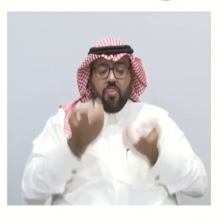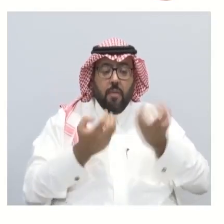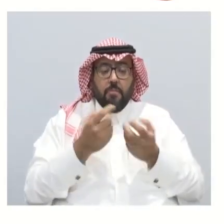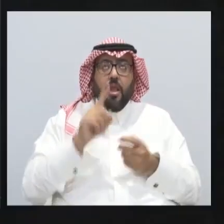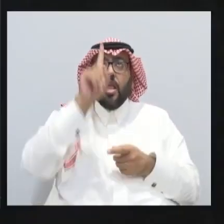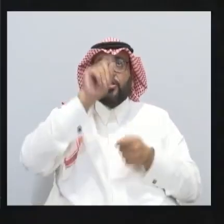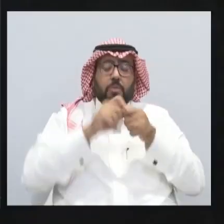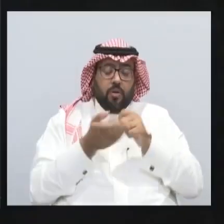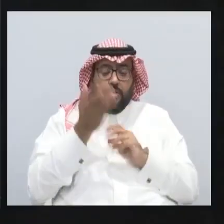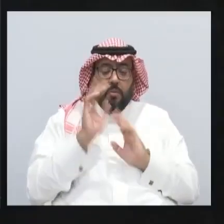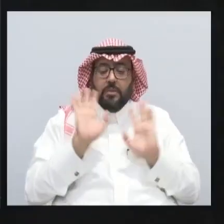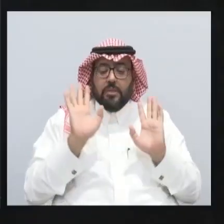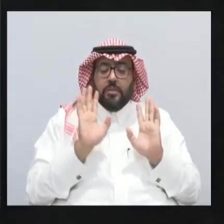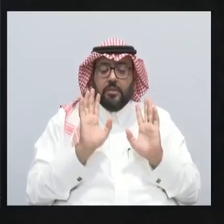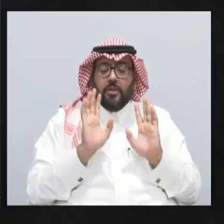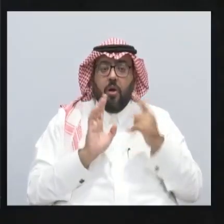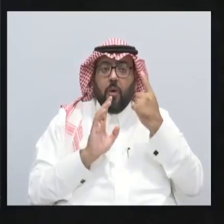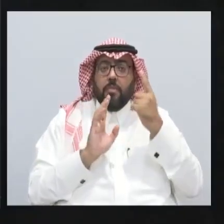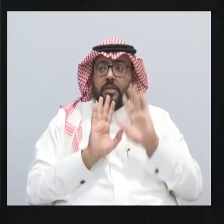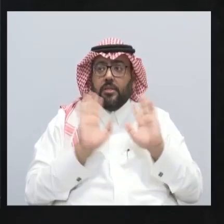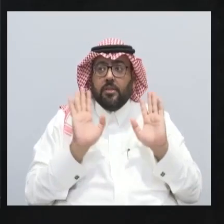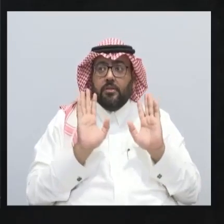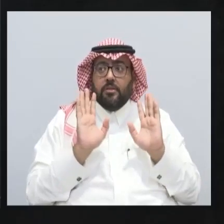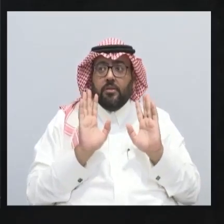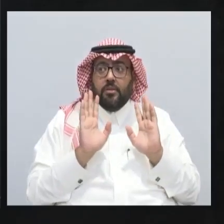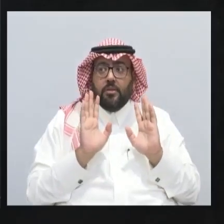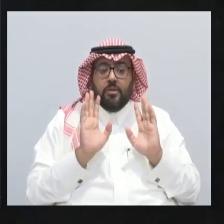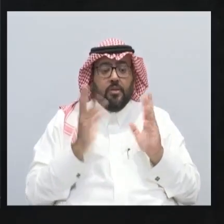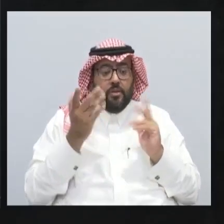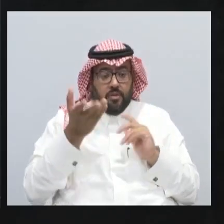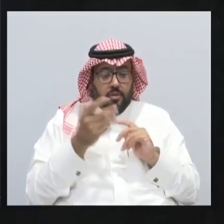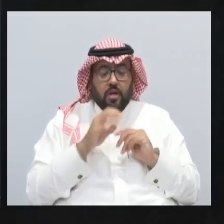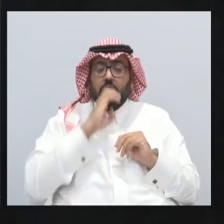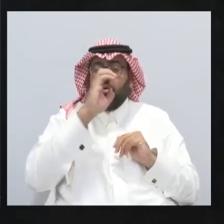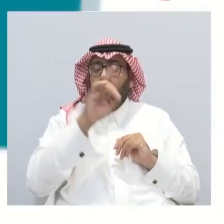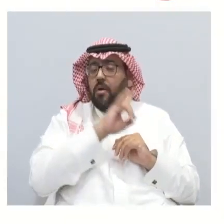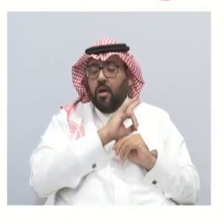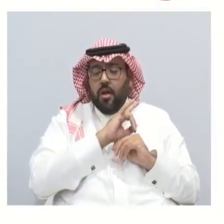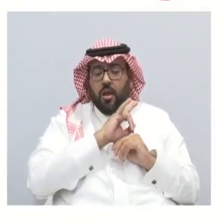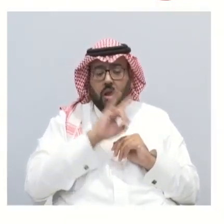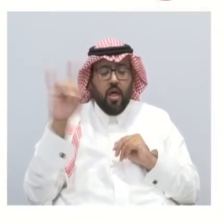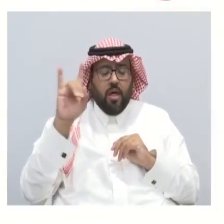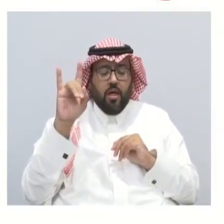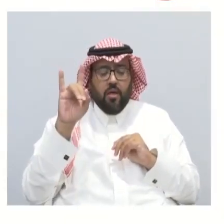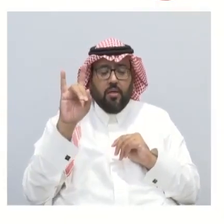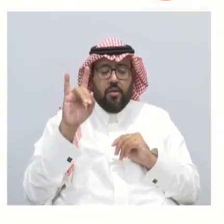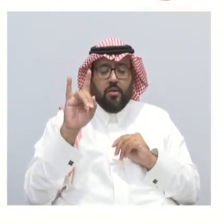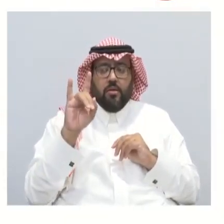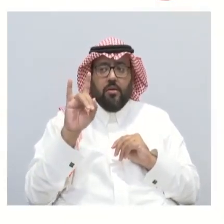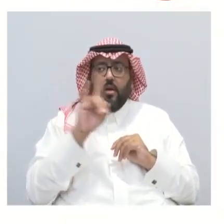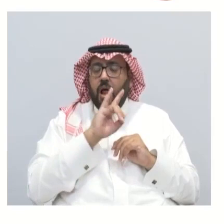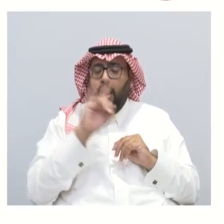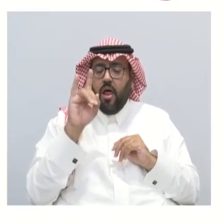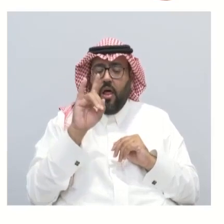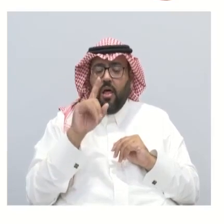امن الانسان بتوحيد الربيع فقط هل يكفيه ذلك ما رايكم الجواب بلا شك انه لا يكفيه